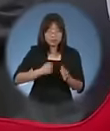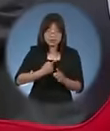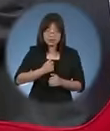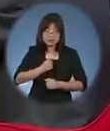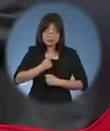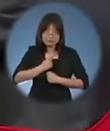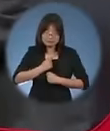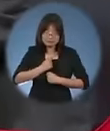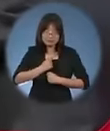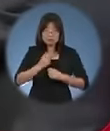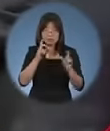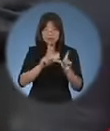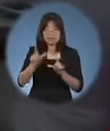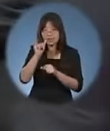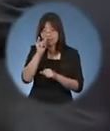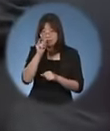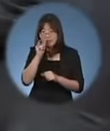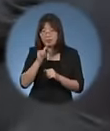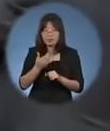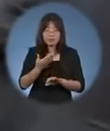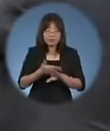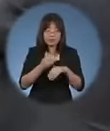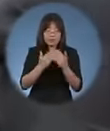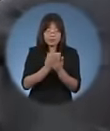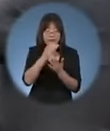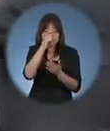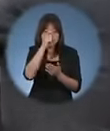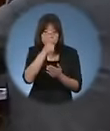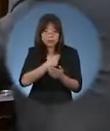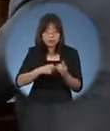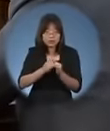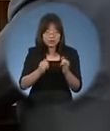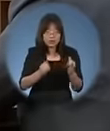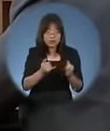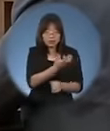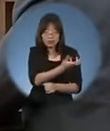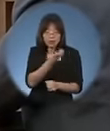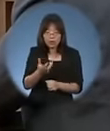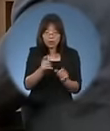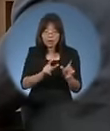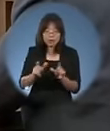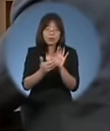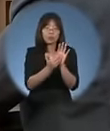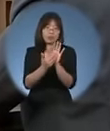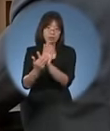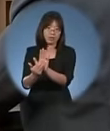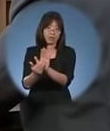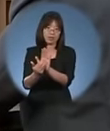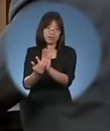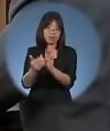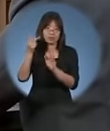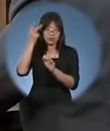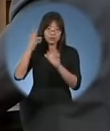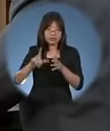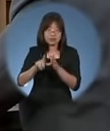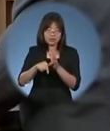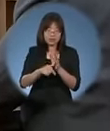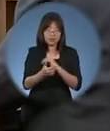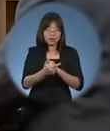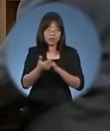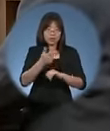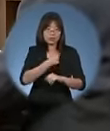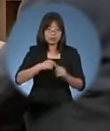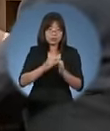네. 그래서 그 딴 건 다 좋은데 중국 사람들 들어와서 한 건 못하겠잖아. 아, 그렇죠. 조선시대에도. 예, 예.